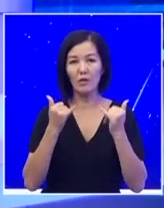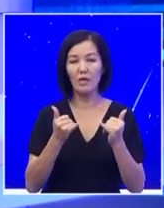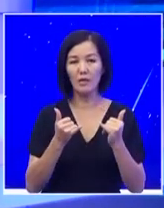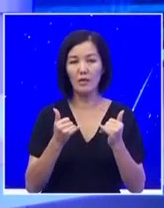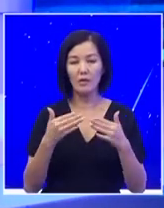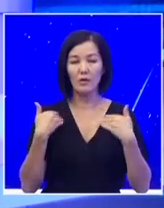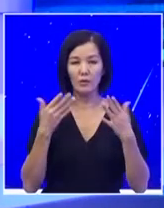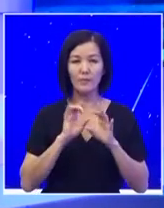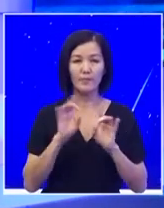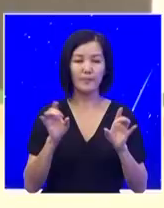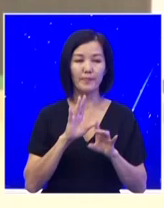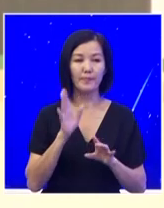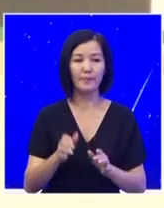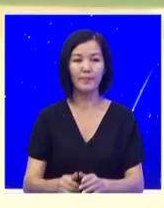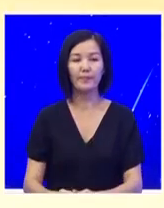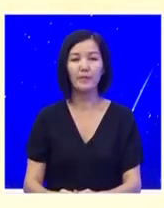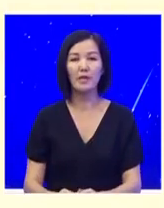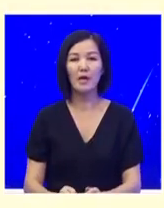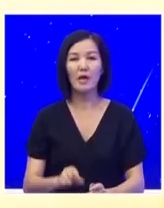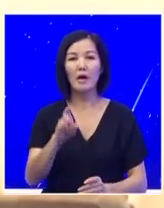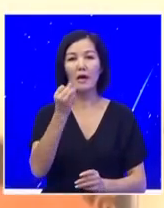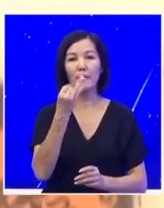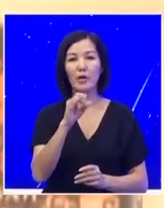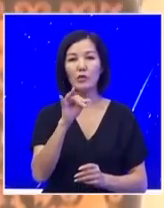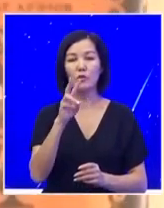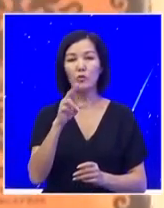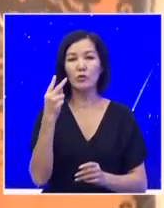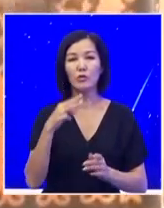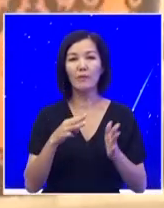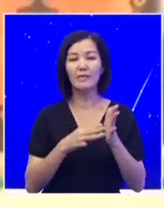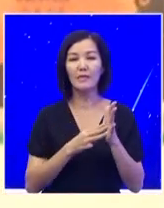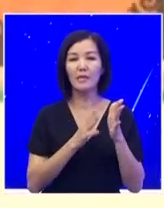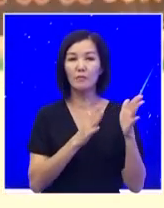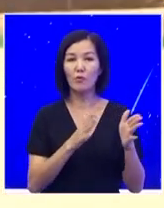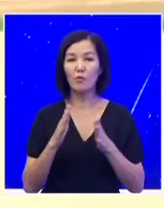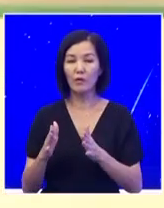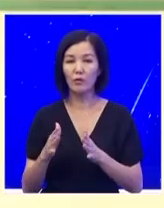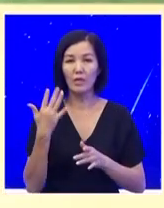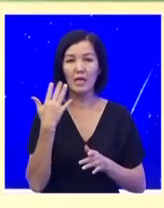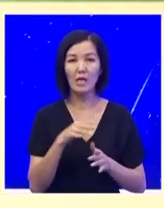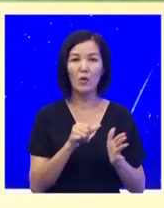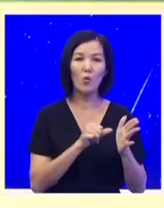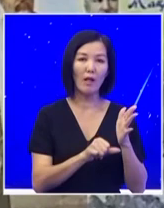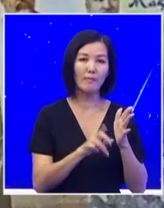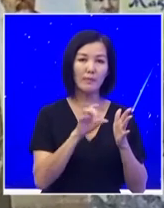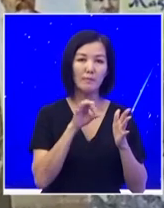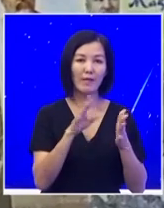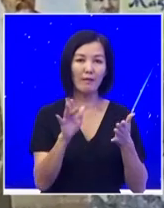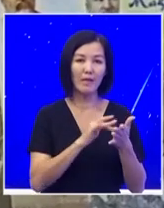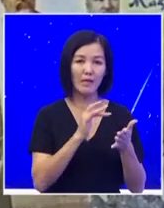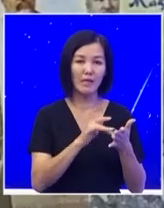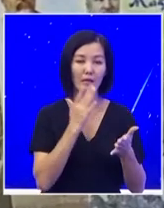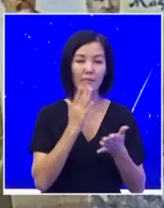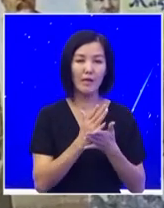тілшіміз баяндайды. Абай жолы эпопеясы 28 тараудан тұрады. Әр тарау 50-ден 60 бетке дейін жетеді.